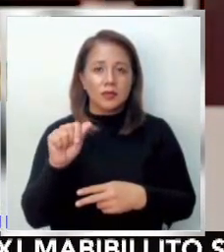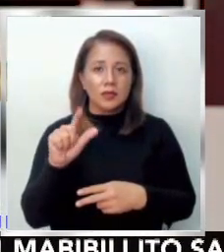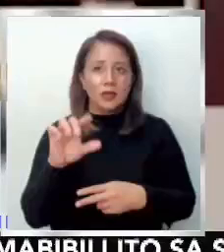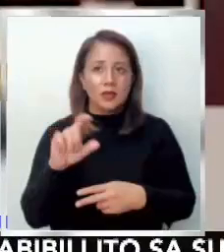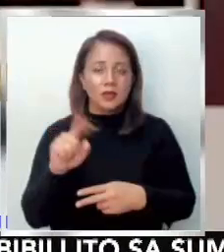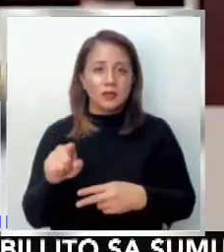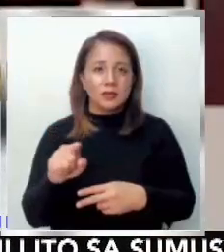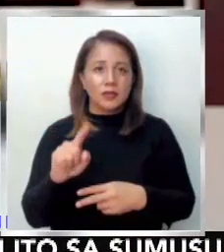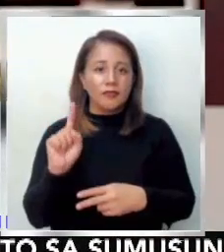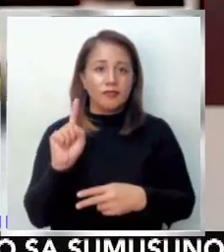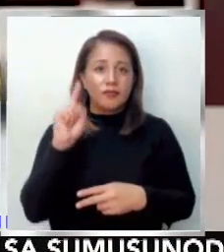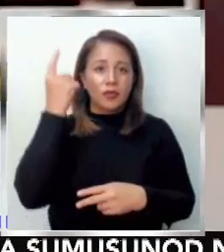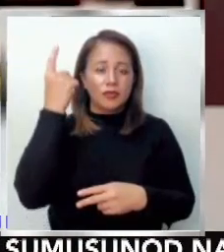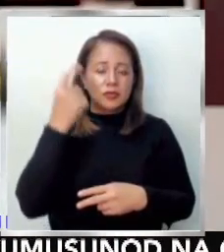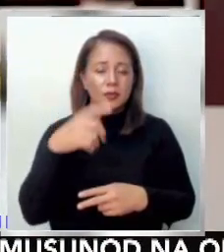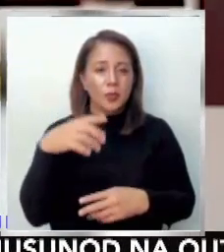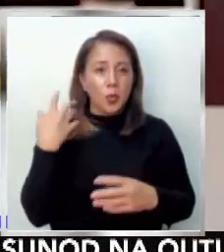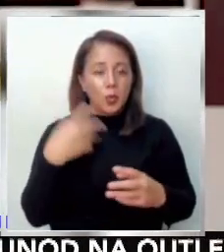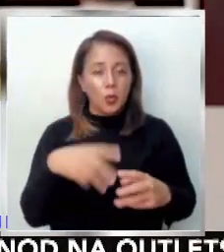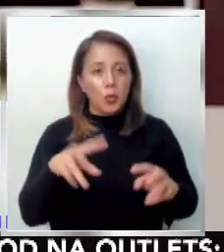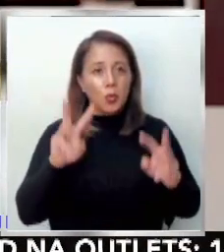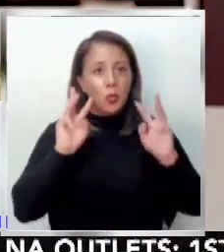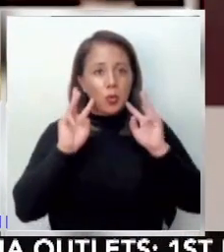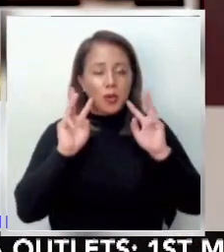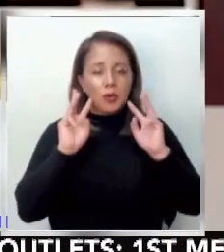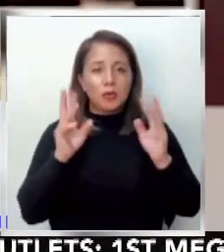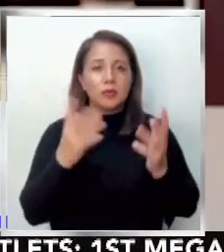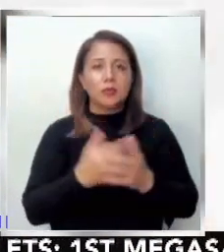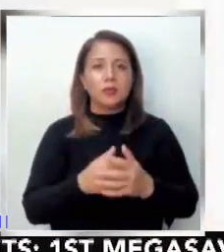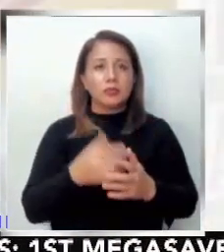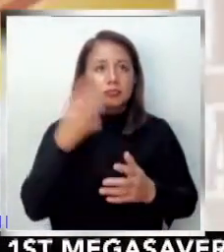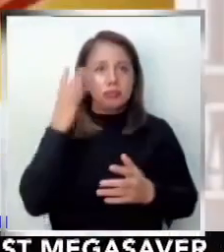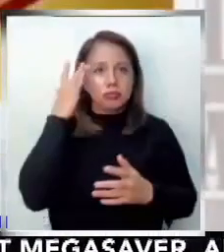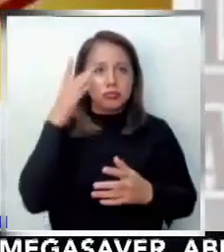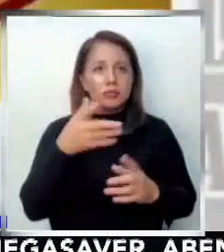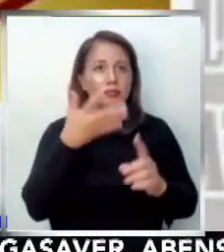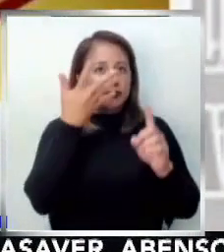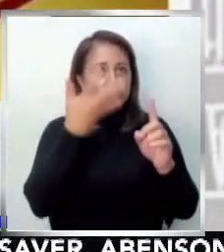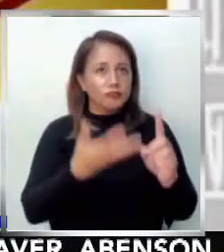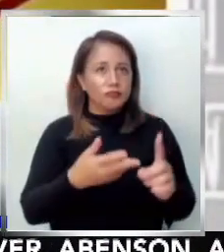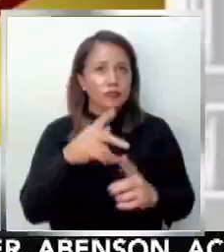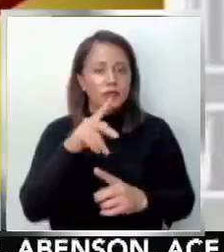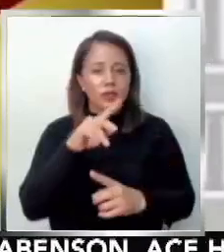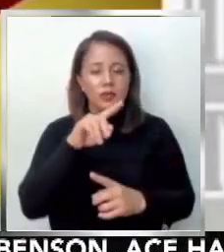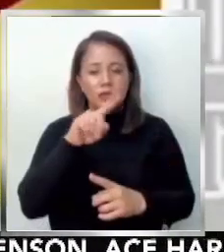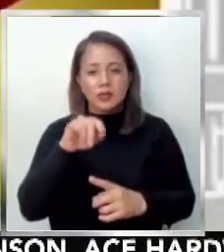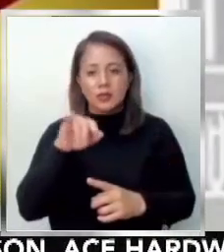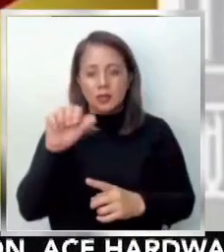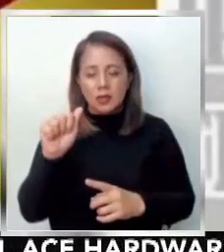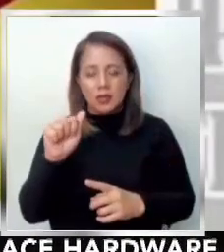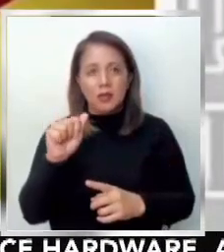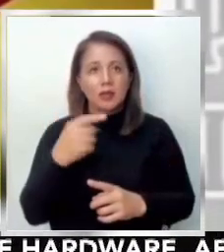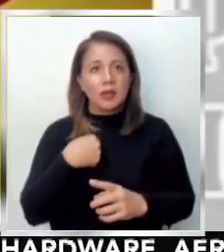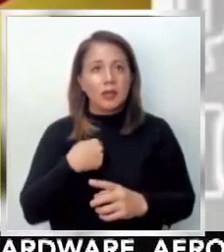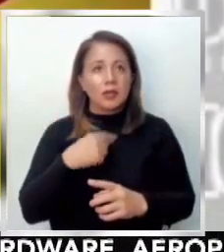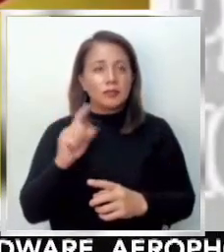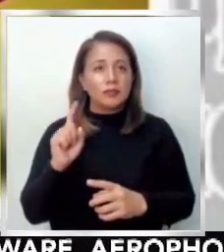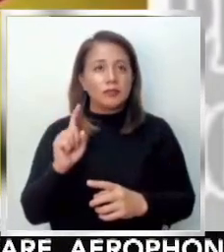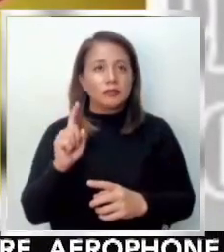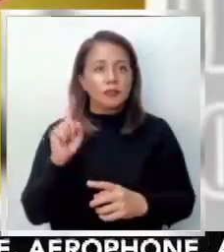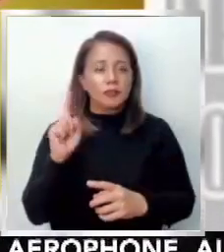Marami ang napawaw sa husay at talino ni Keisha Gonzalez nang isa siya sa nakakuha ng pinakamataas na grado